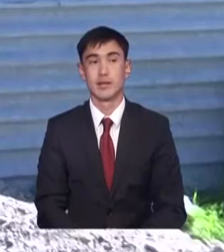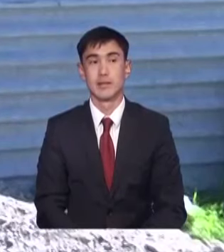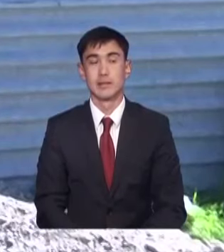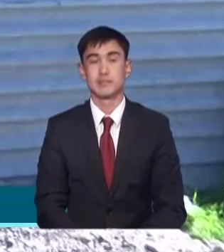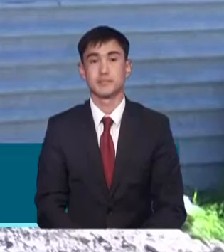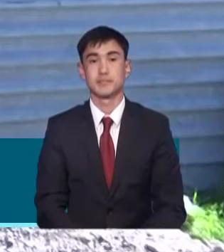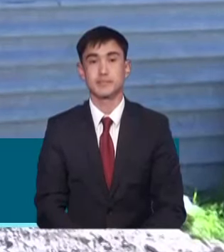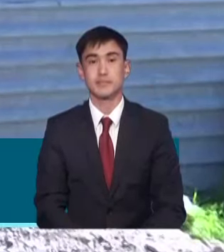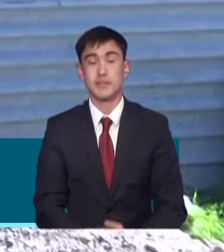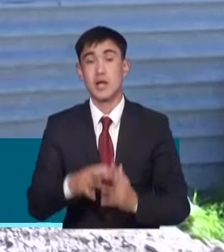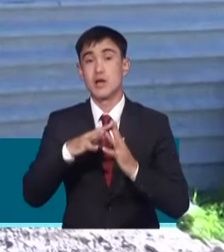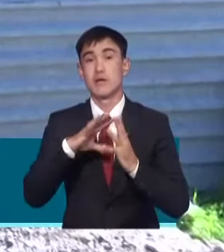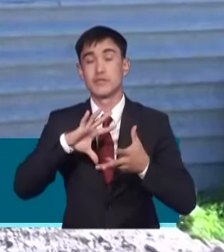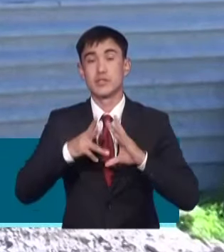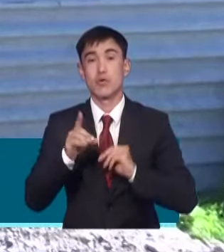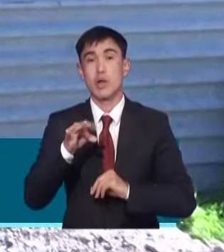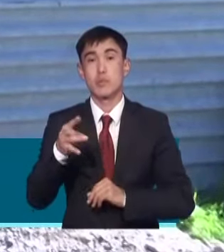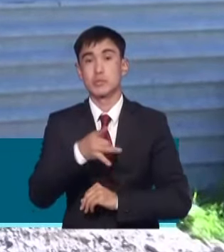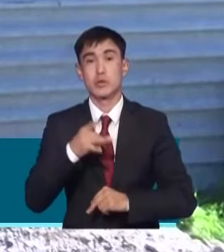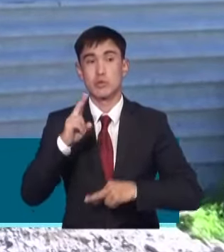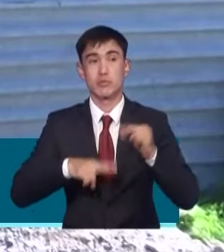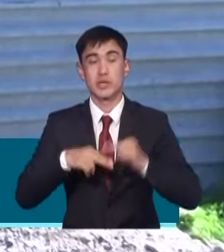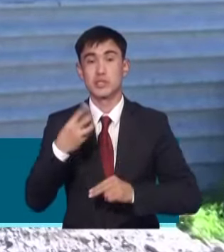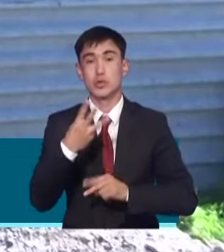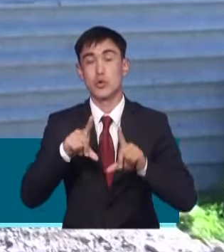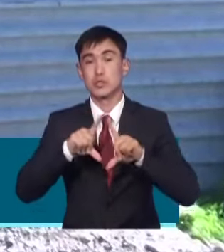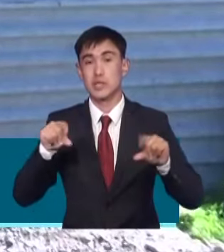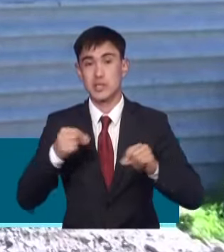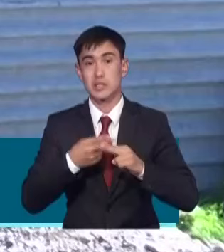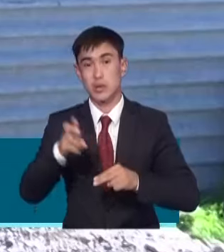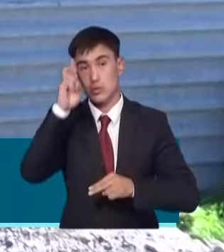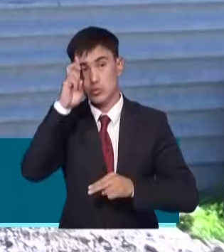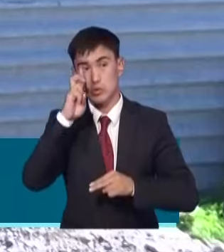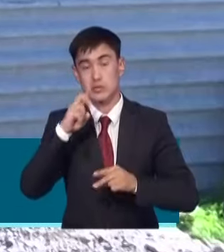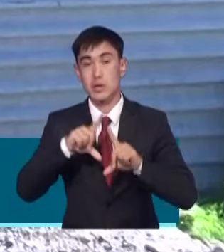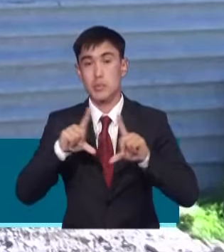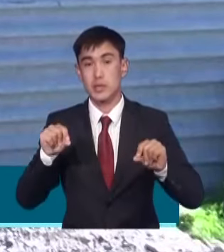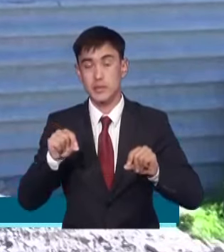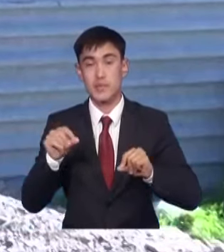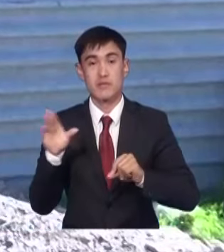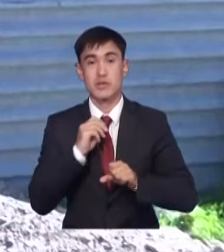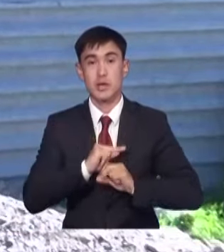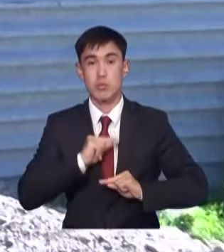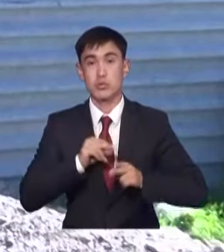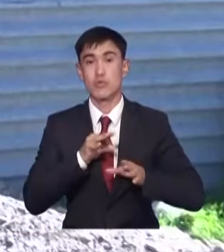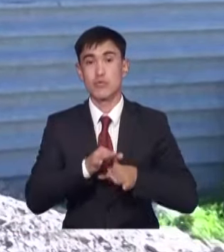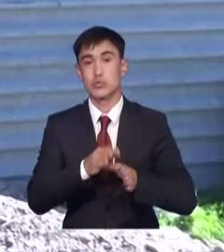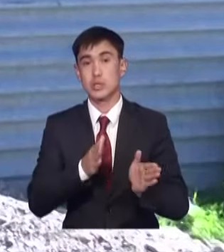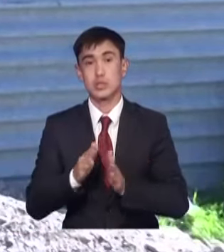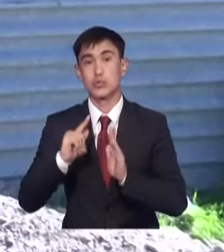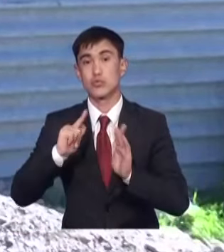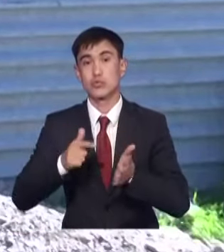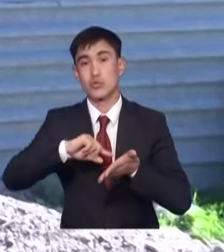СПО всего в раском районе ведётся строительство трх зданий это государственные объекты все работы ведутся согласно